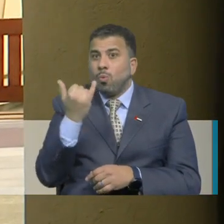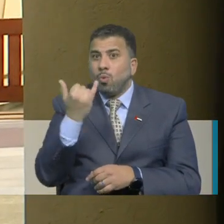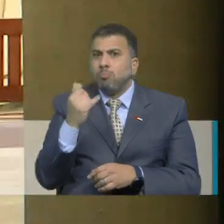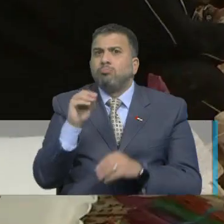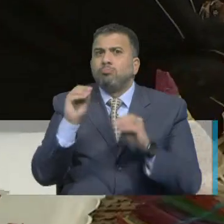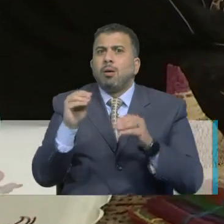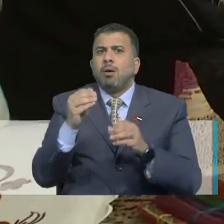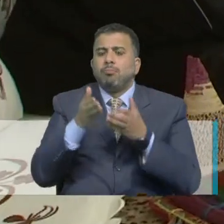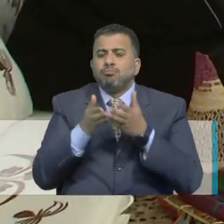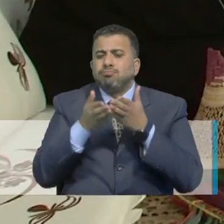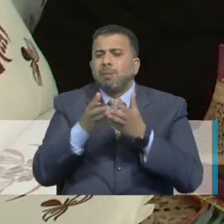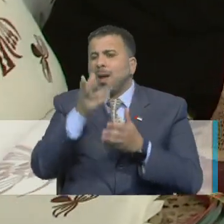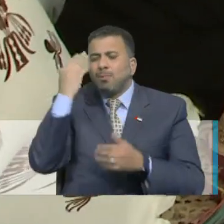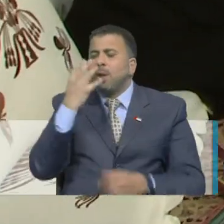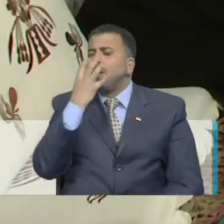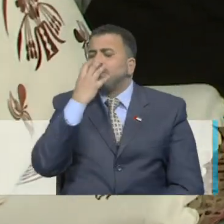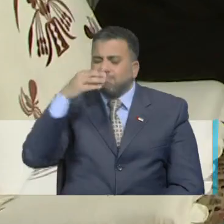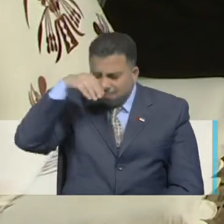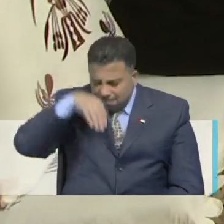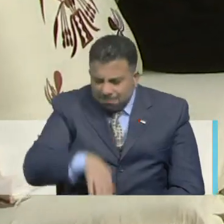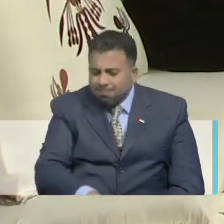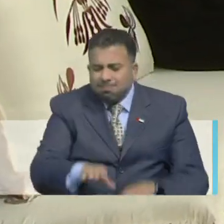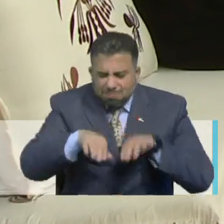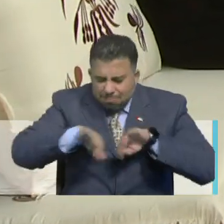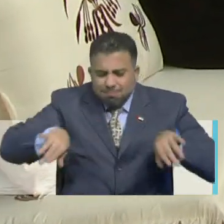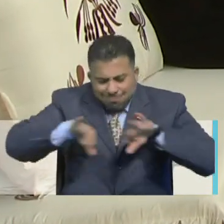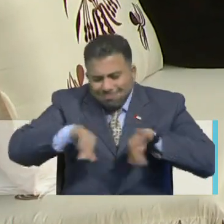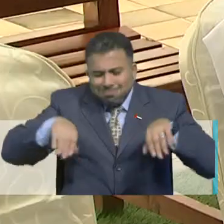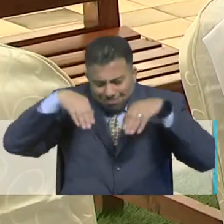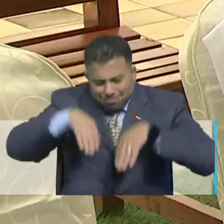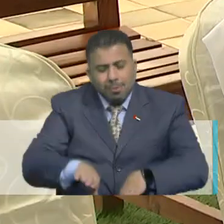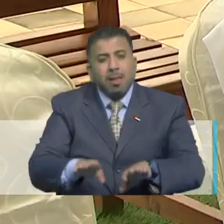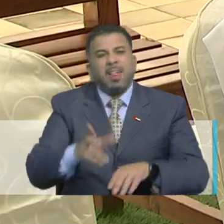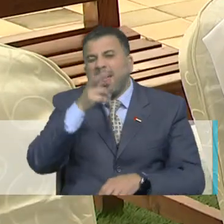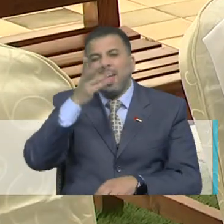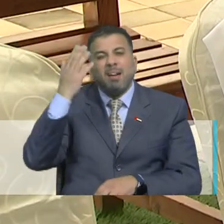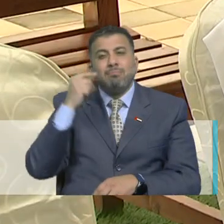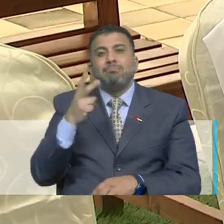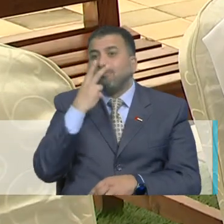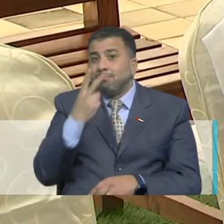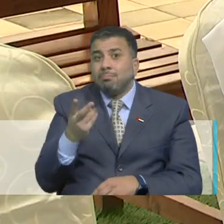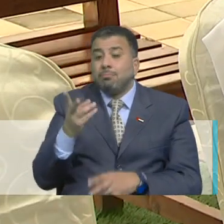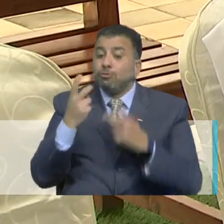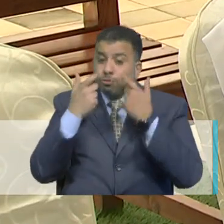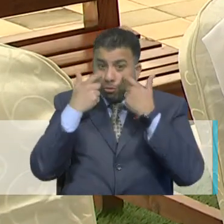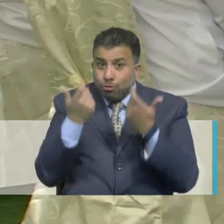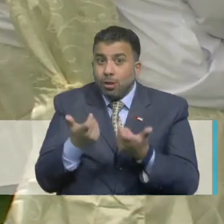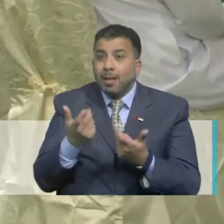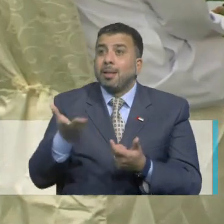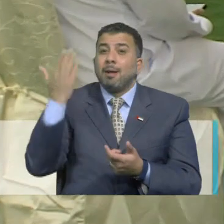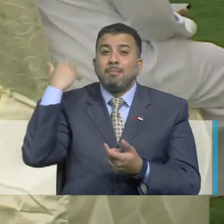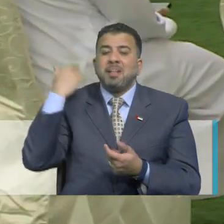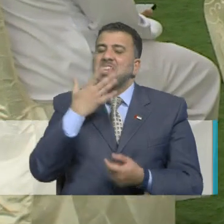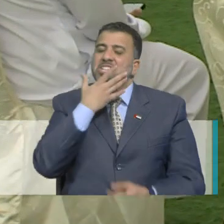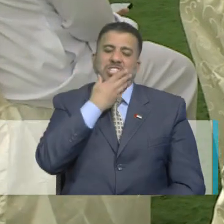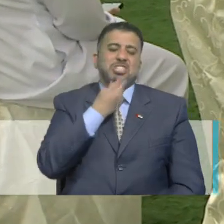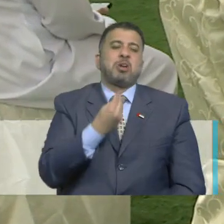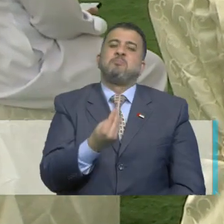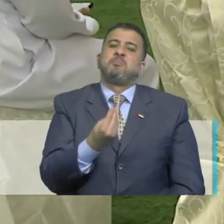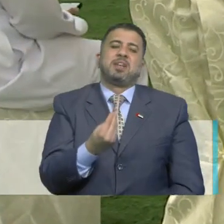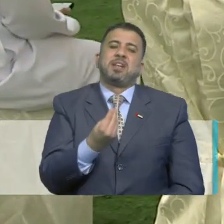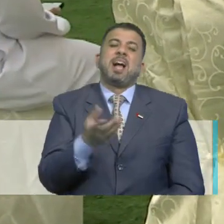على مهنة الغوص قديما، ليكون هذا الموروث التاريخي شاهدا على حياة الماضي الجميلة